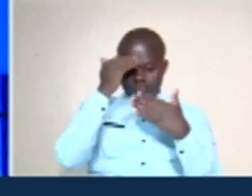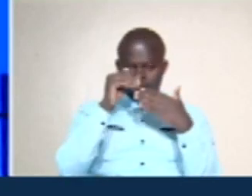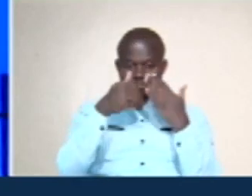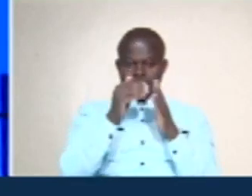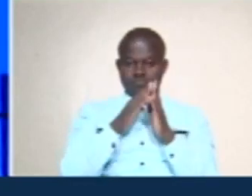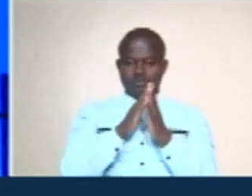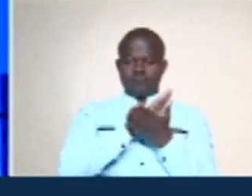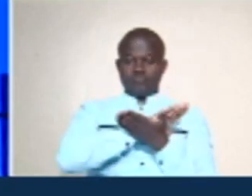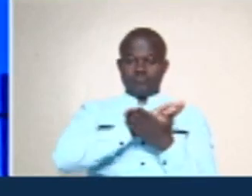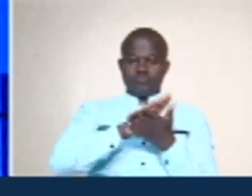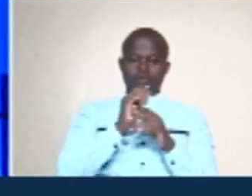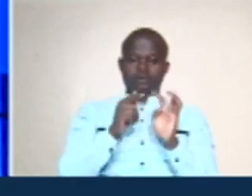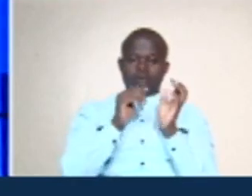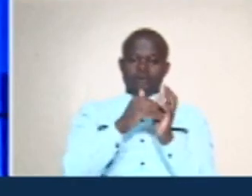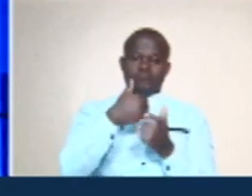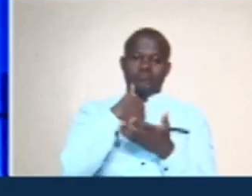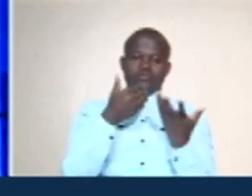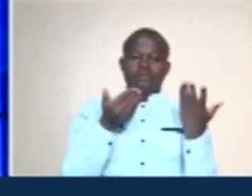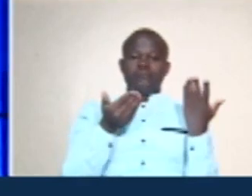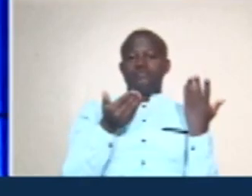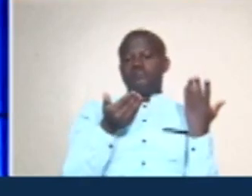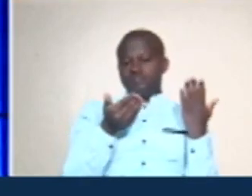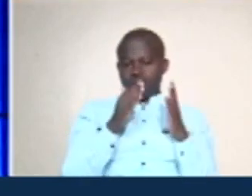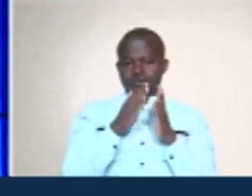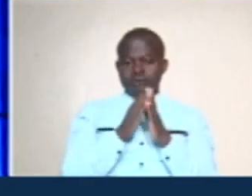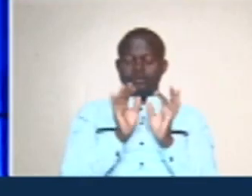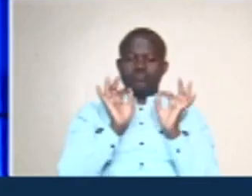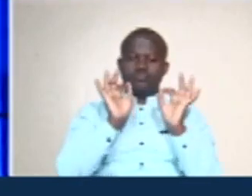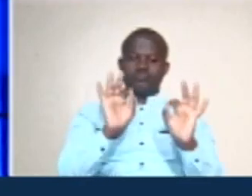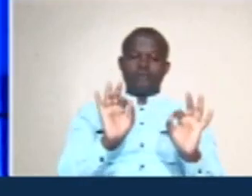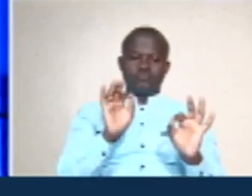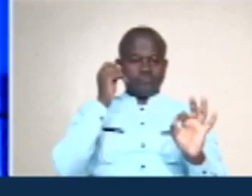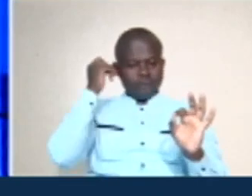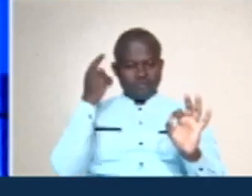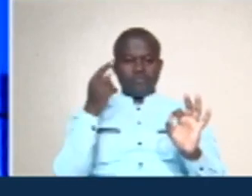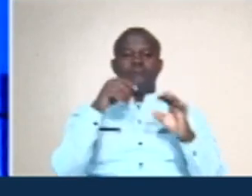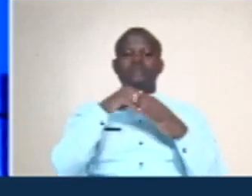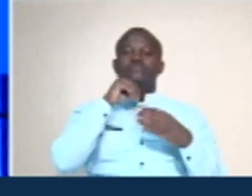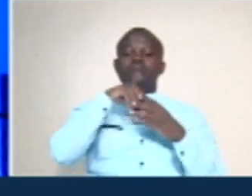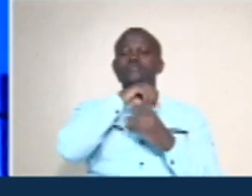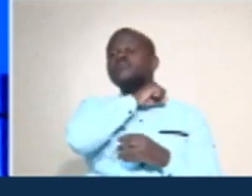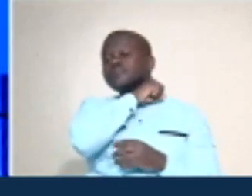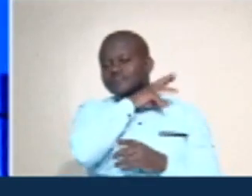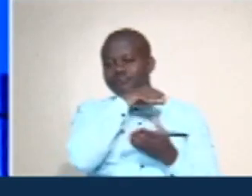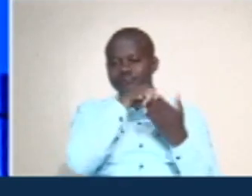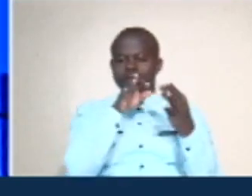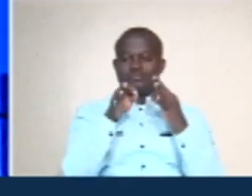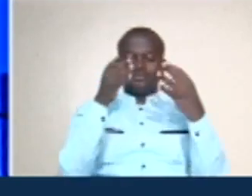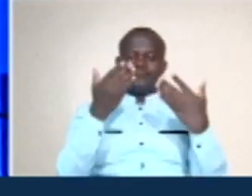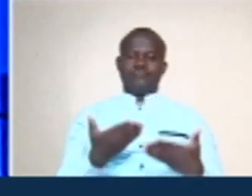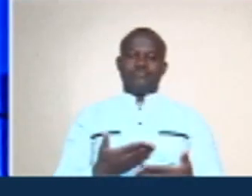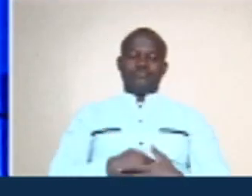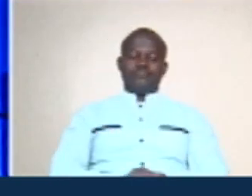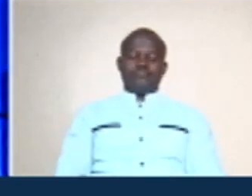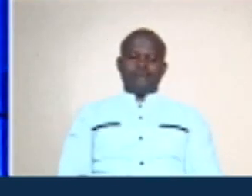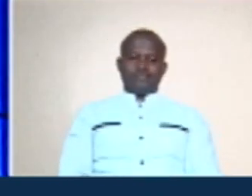umujyi usukurwe kandi ugire ube nk'umujyi w'ubusirimu urabyumva umujyi utarimo umwanda reka mugenzi wacu Jean Claude Mutuyeyezu